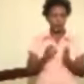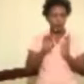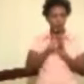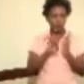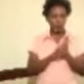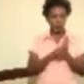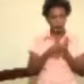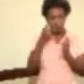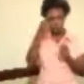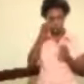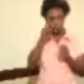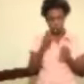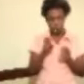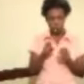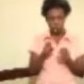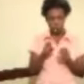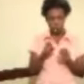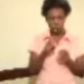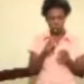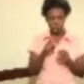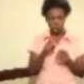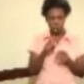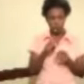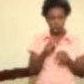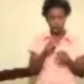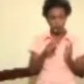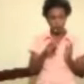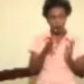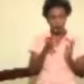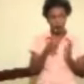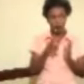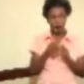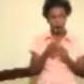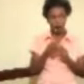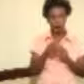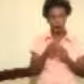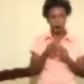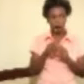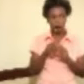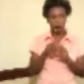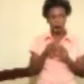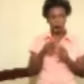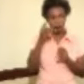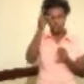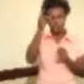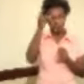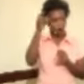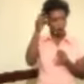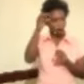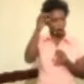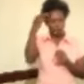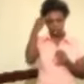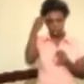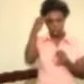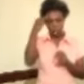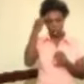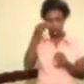terre privée ou? Non. Domaine privé de l'État domaine, que l'on envahit. De l'État, l'impératif que le gain cadastre, ça c'est certain. Et moi,